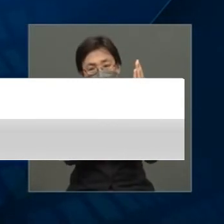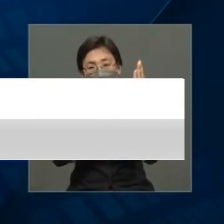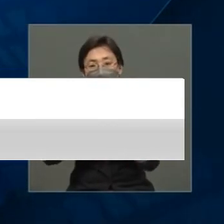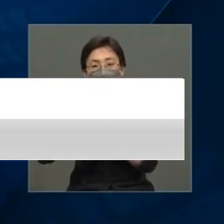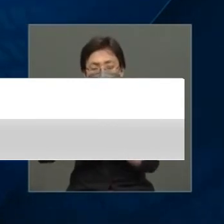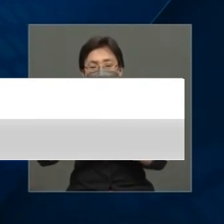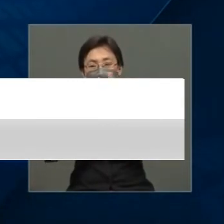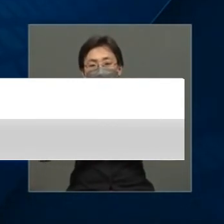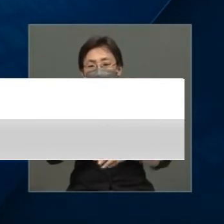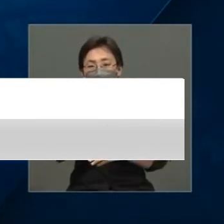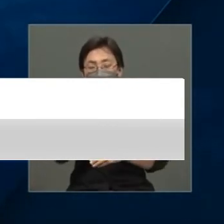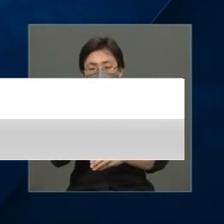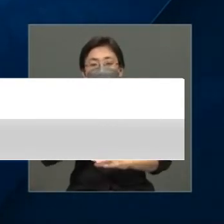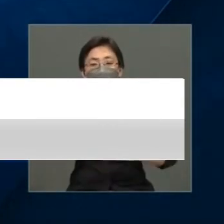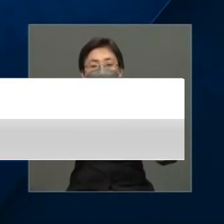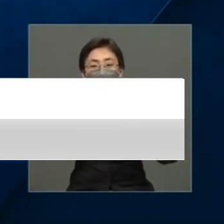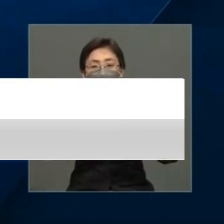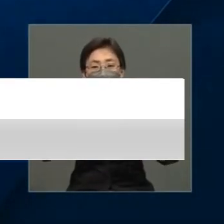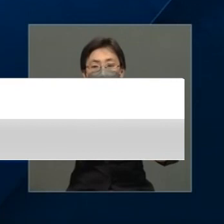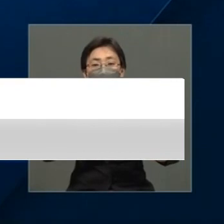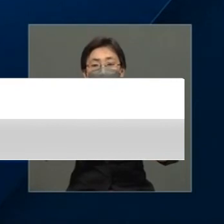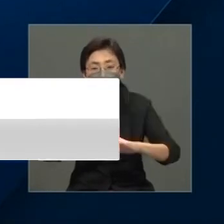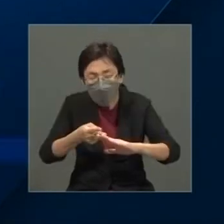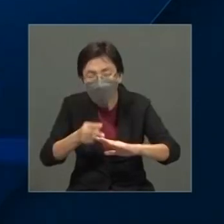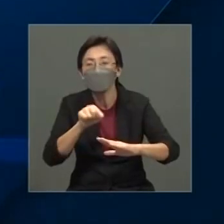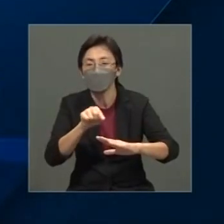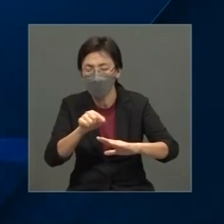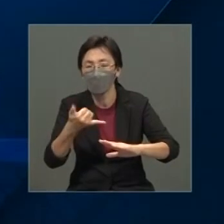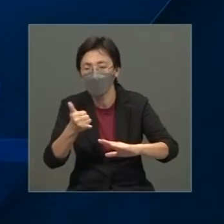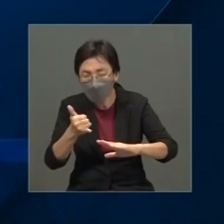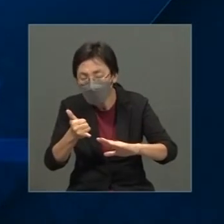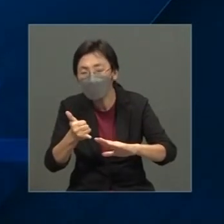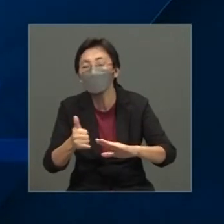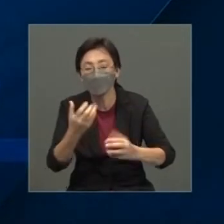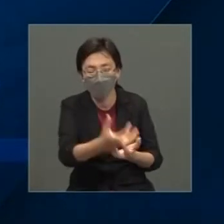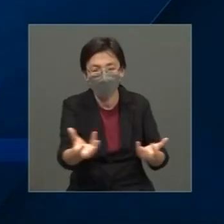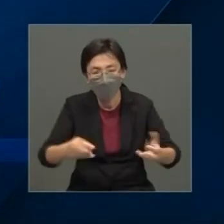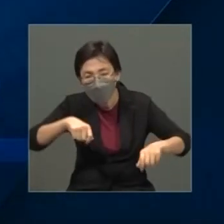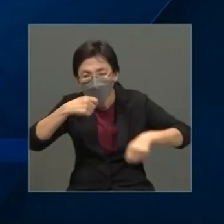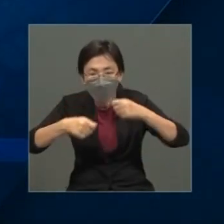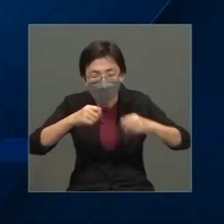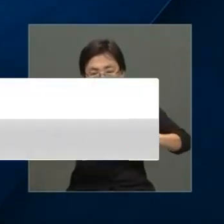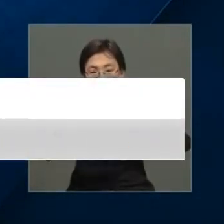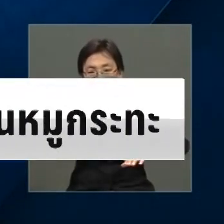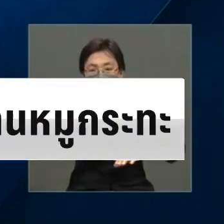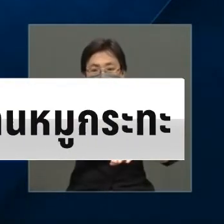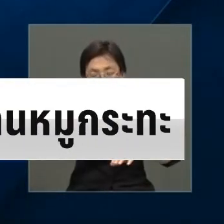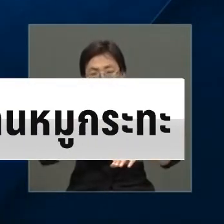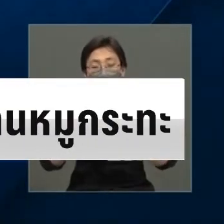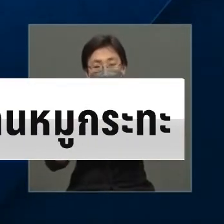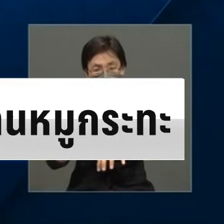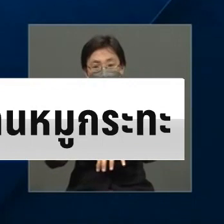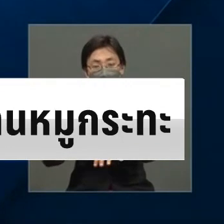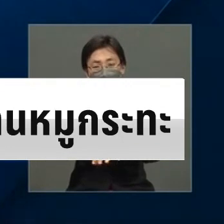ก็จะเป็นร้านอาหารประเภทหมูกระทะนะคะซึ่งอาจจะมีปัจจัยเสี่ยงมาจากการที่มีการรับประทานจากกระทา